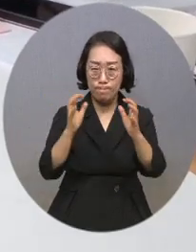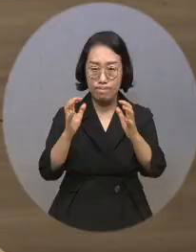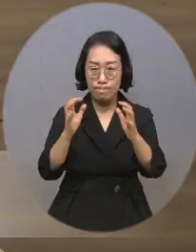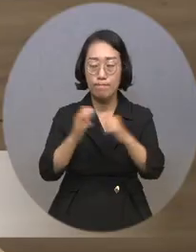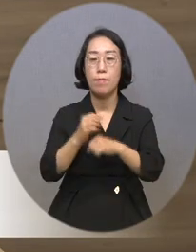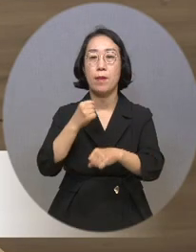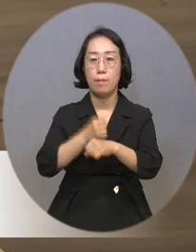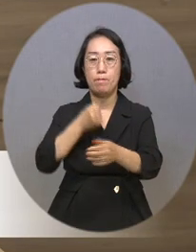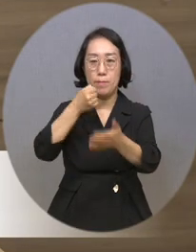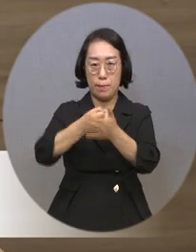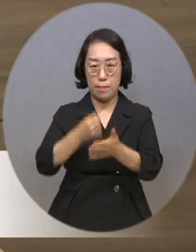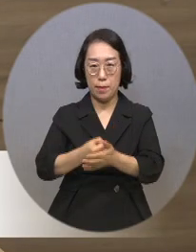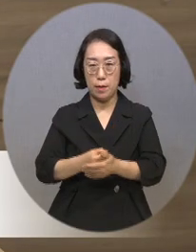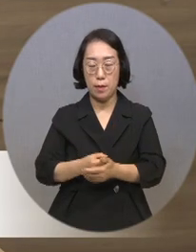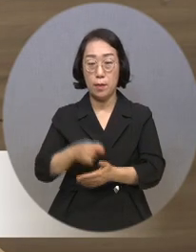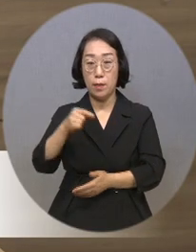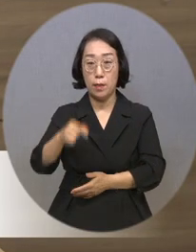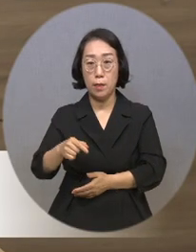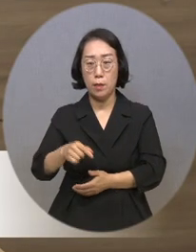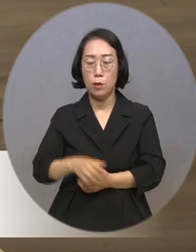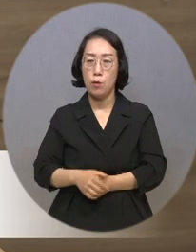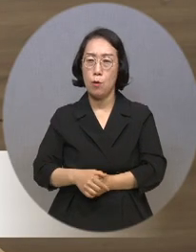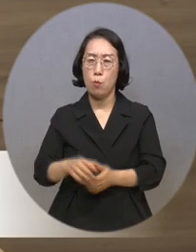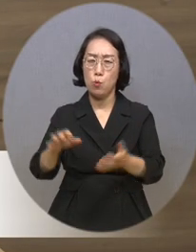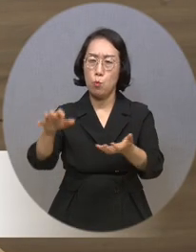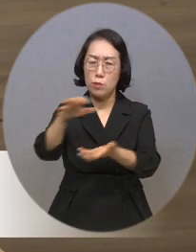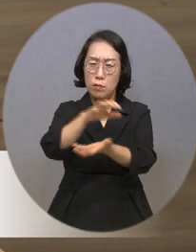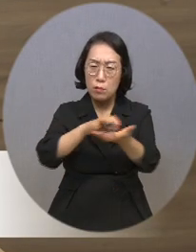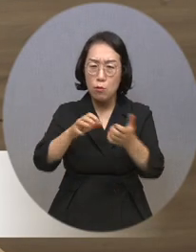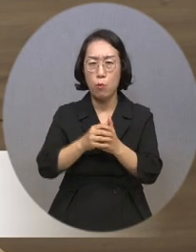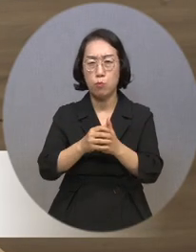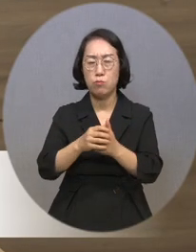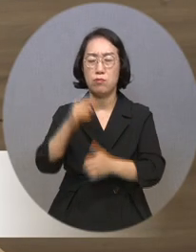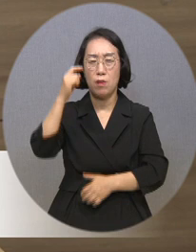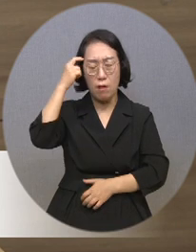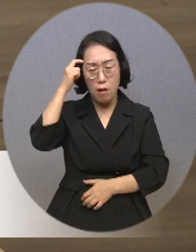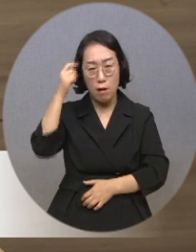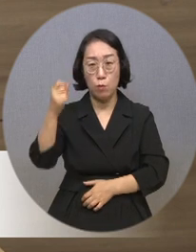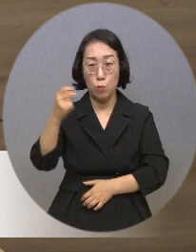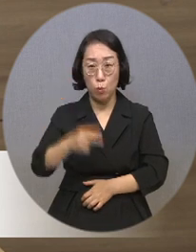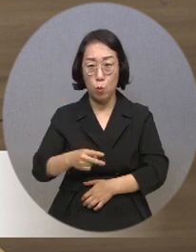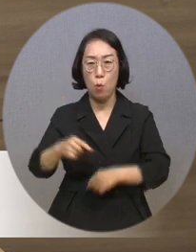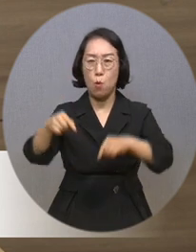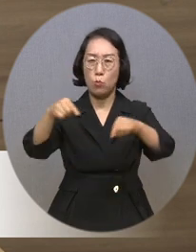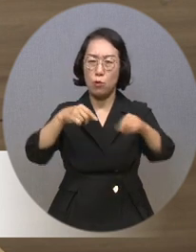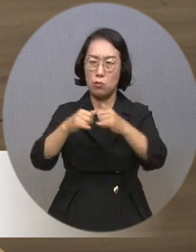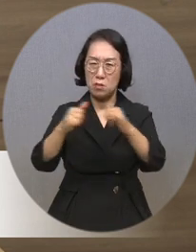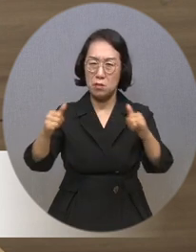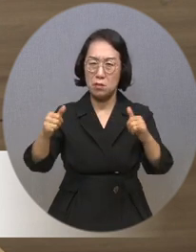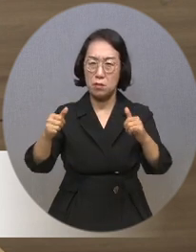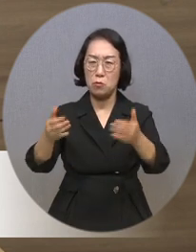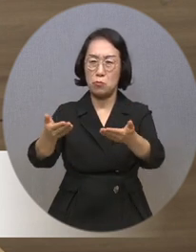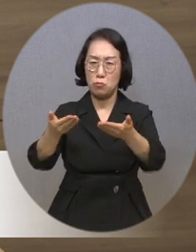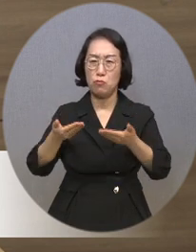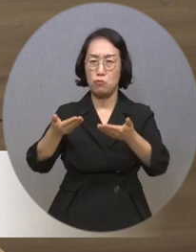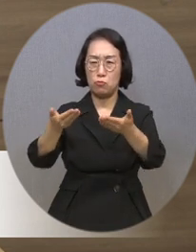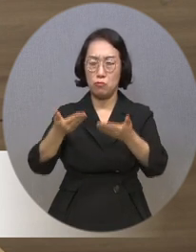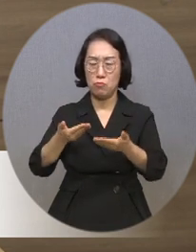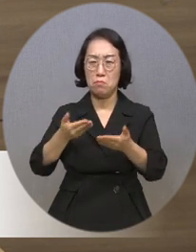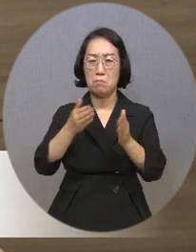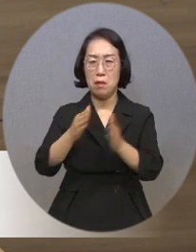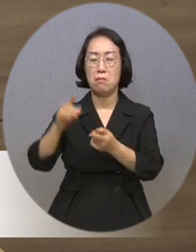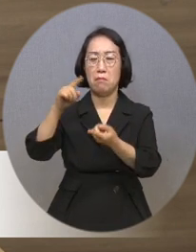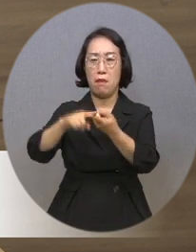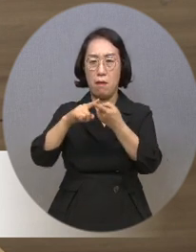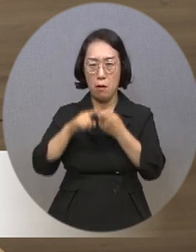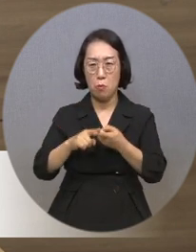합니다. 공론이라고 생각했을 때 시끄럽다는 의미도 많이 생각을 했었고 위정자들과 행정가들이